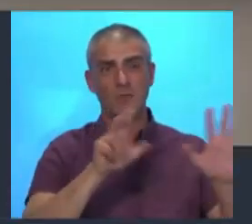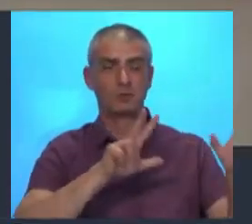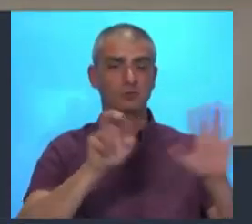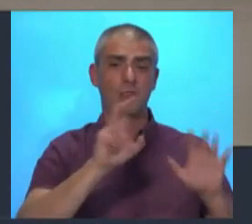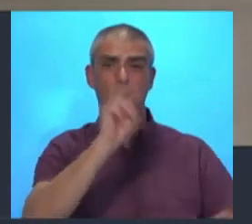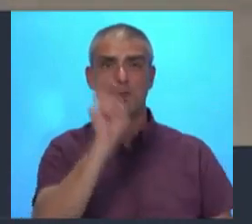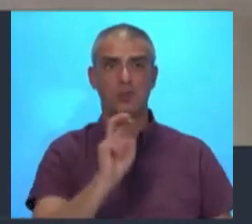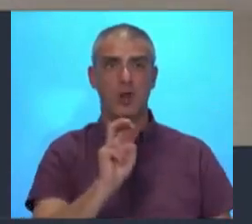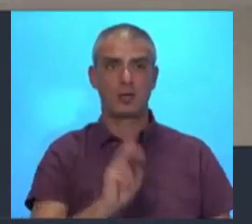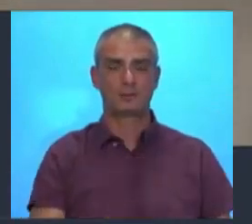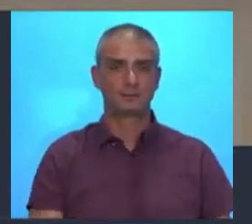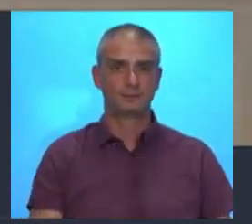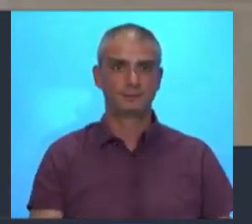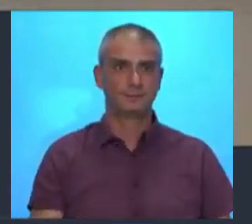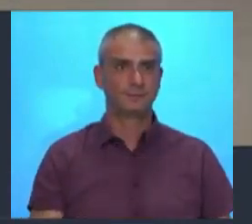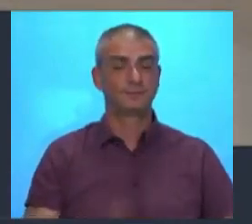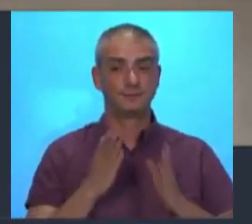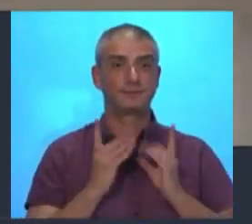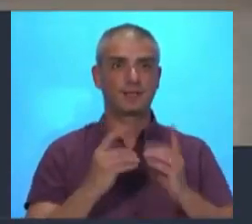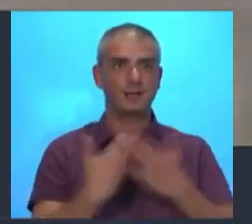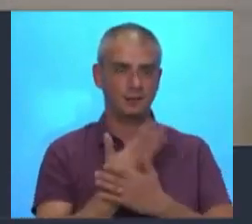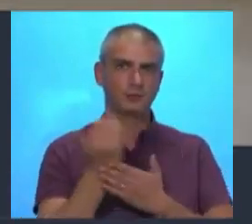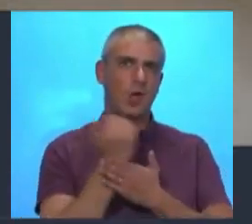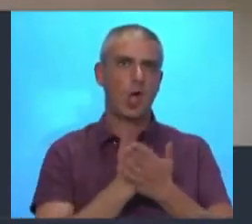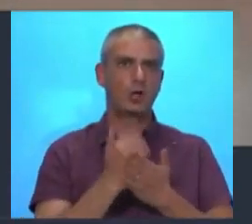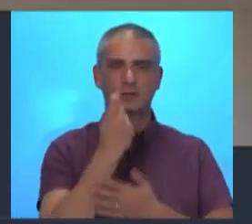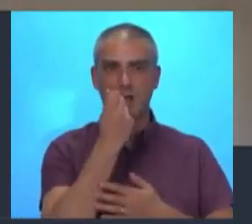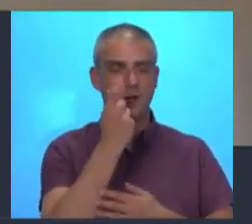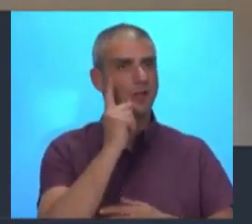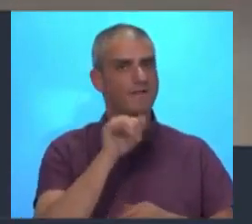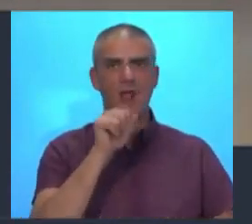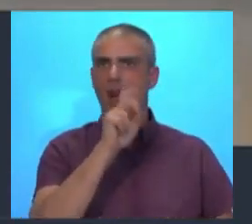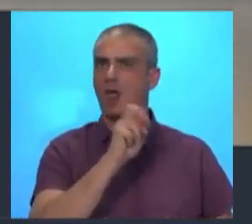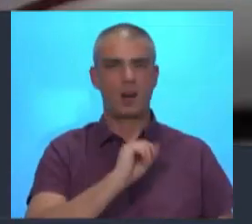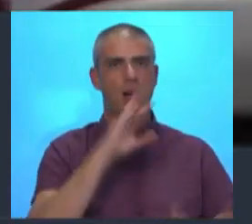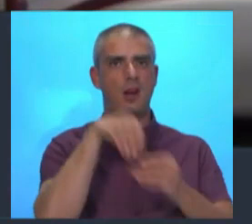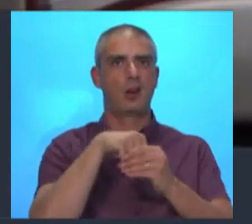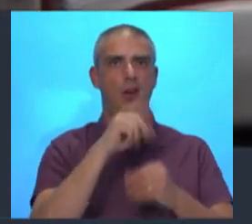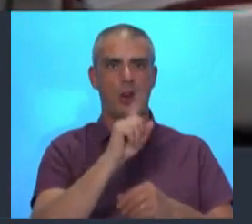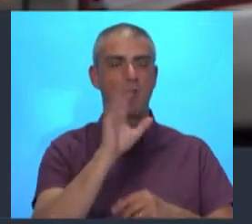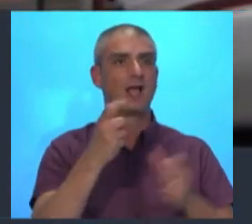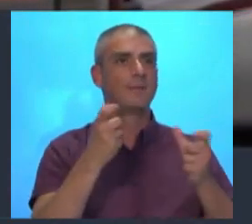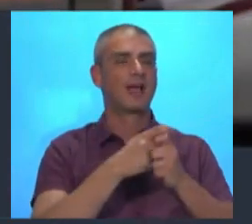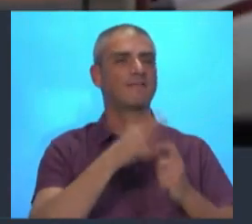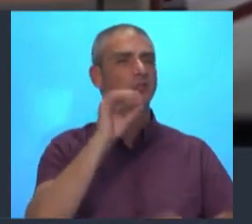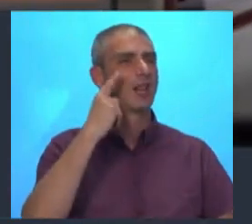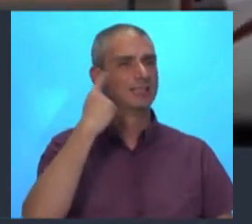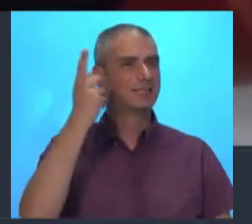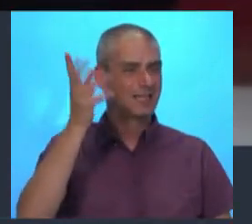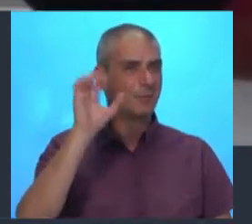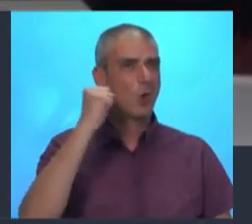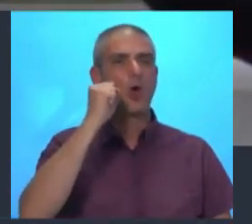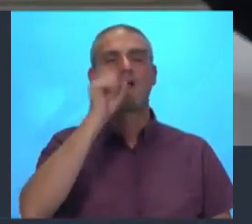דולרים. המסלול החדש חוסך עלויות, אבל אל על לא במשחק. גם חברה סינגפורית וחברה